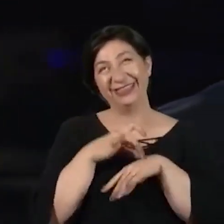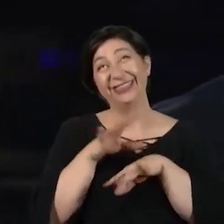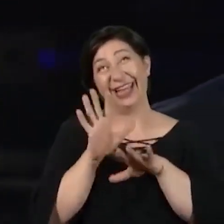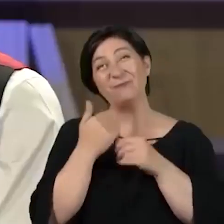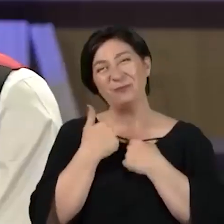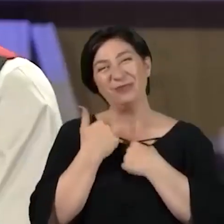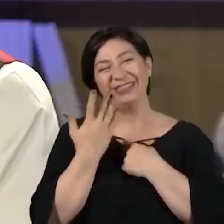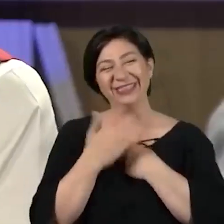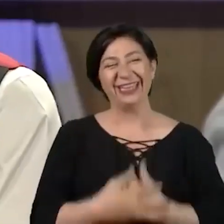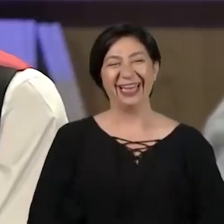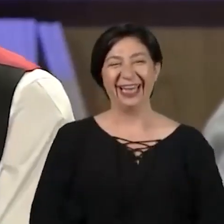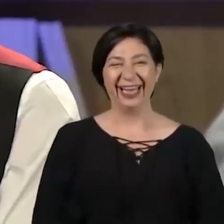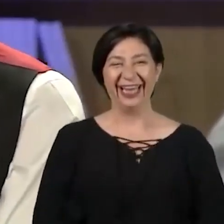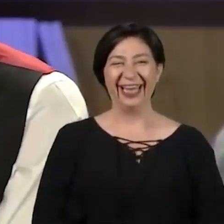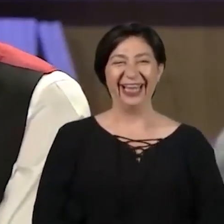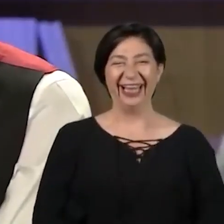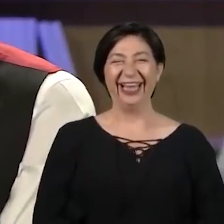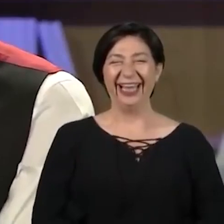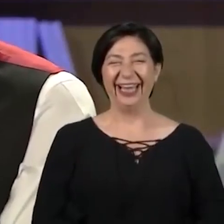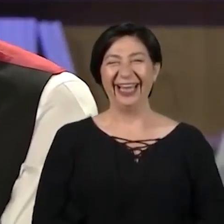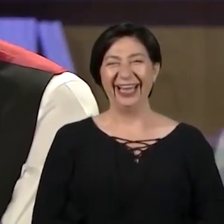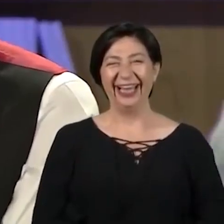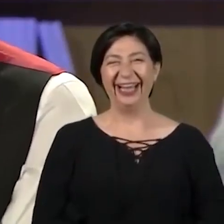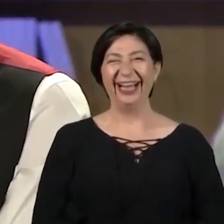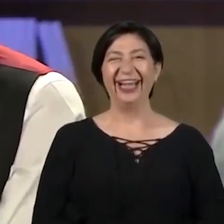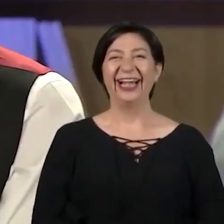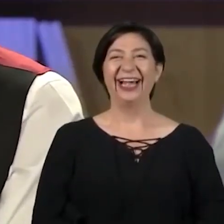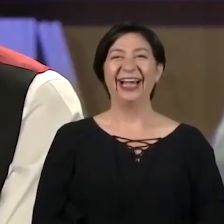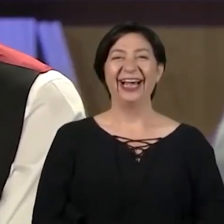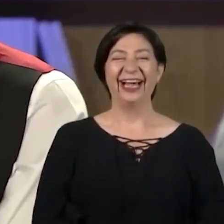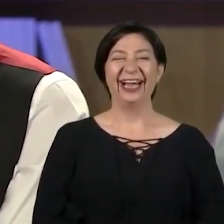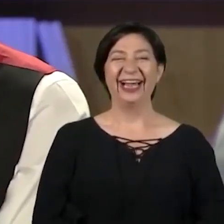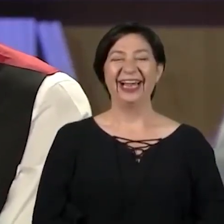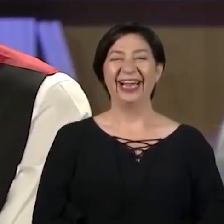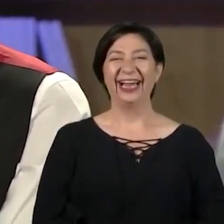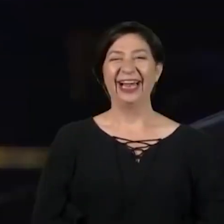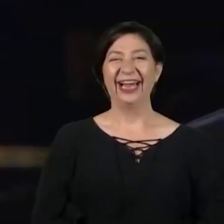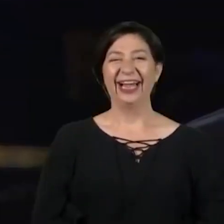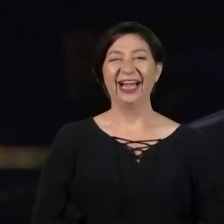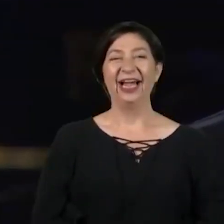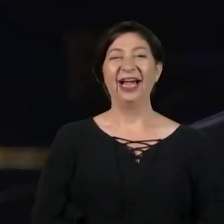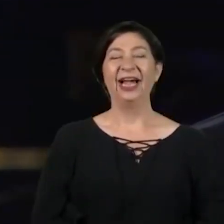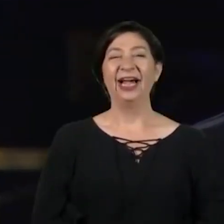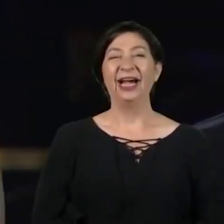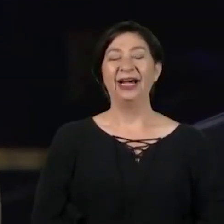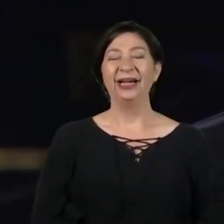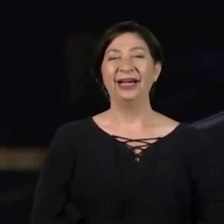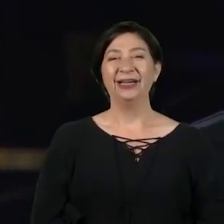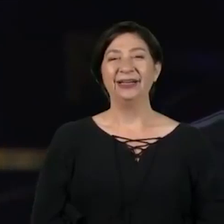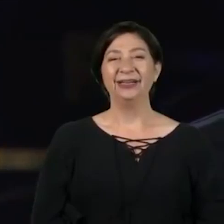Umarım. Hastalık değildir umarım. Doktor, çok ameliyat oluyorum. Hastalık değildir umarım. Derdime derman.